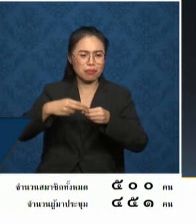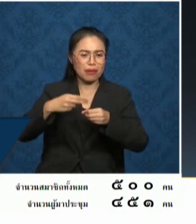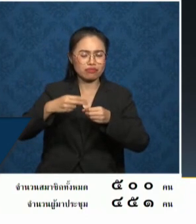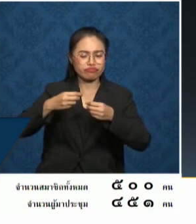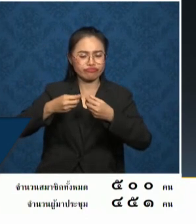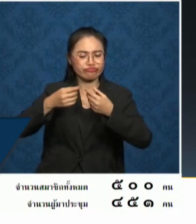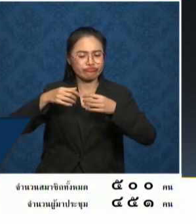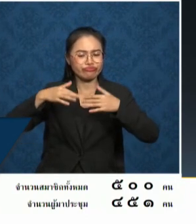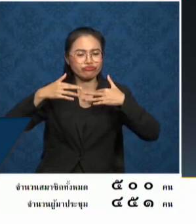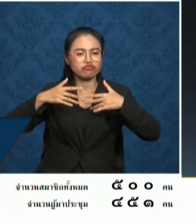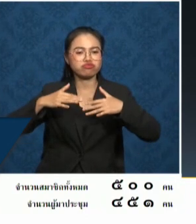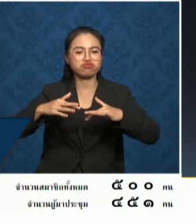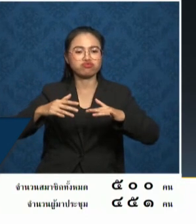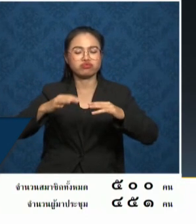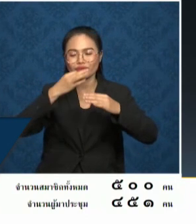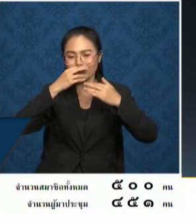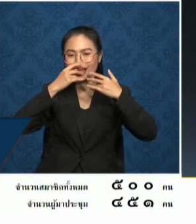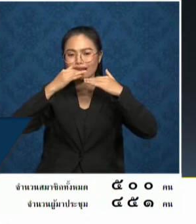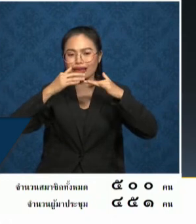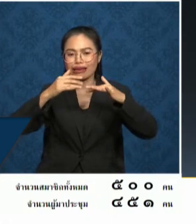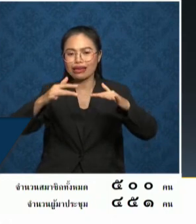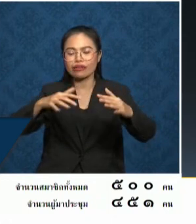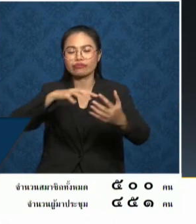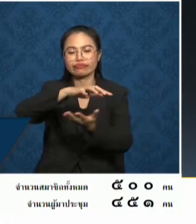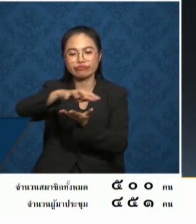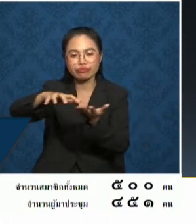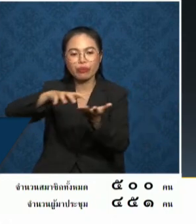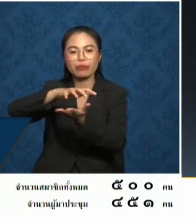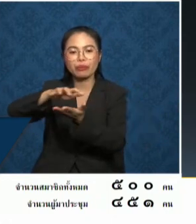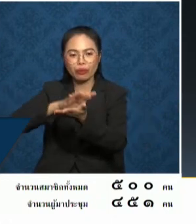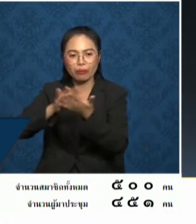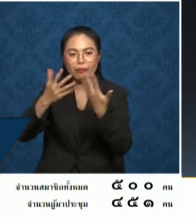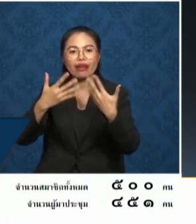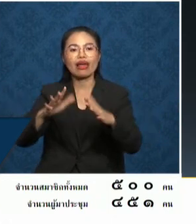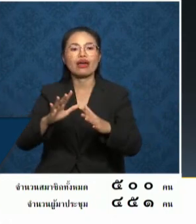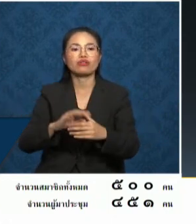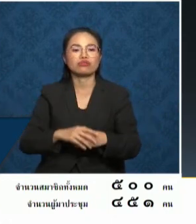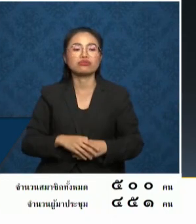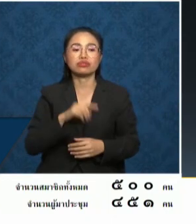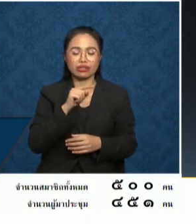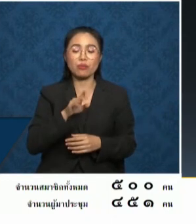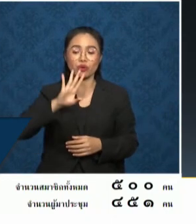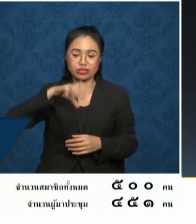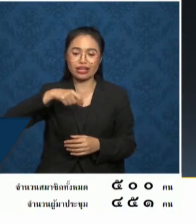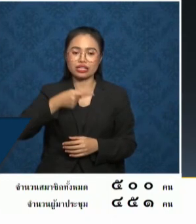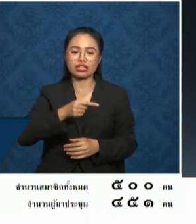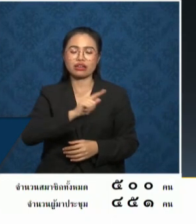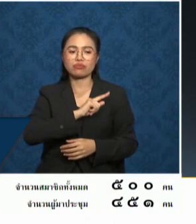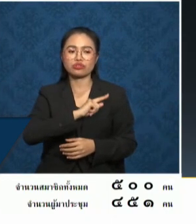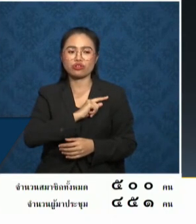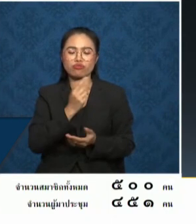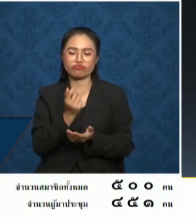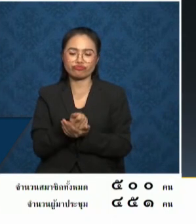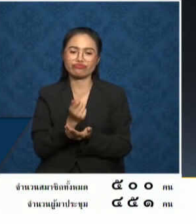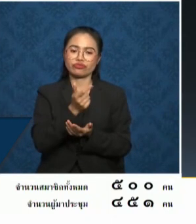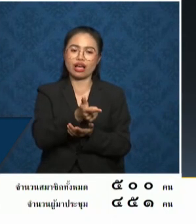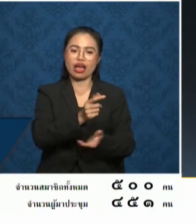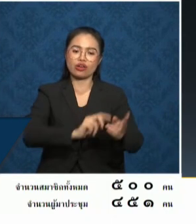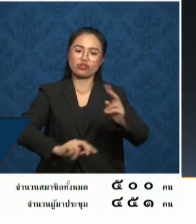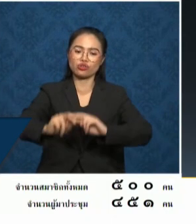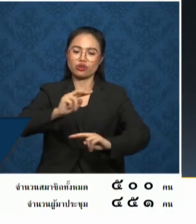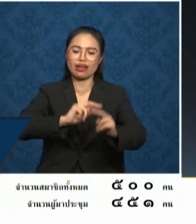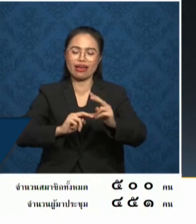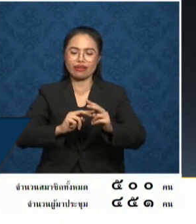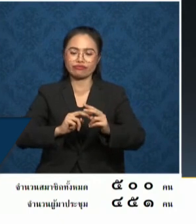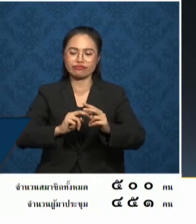ลงสู่ทะเลแล้วครับอันนี้ก็ต้องขอบคุณนะครับที่เยียวยาเกษตรกรที่รับผล่ากระทบอย่าง